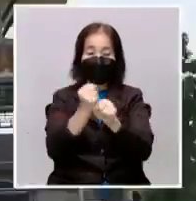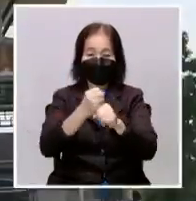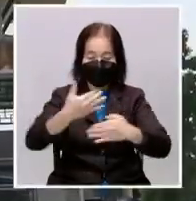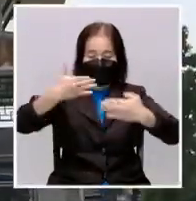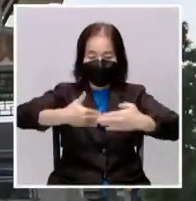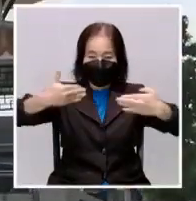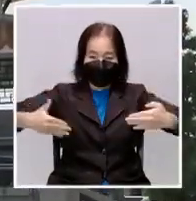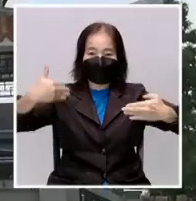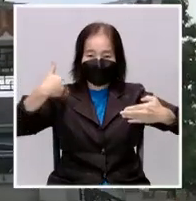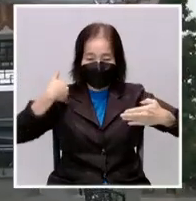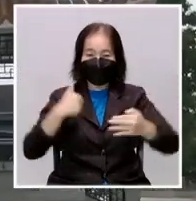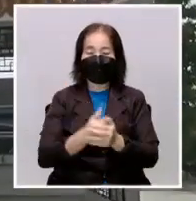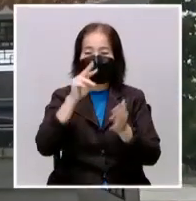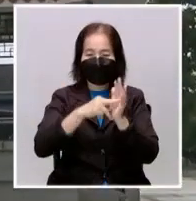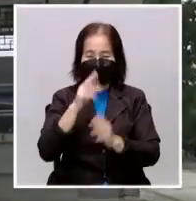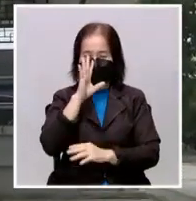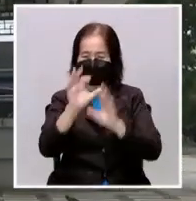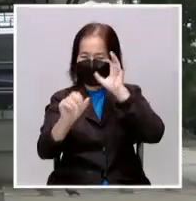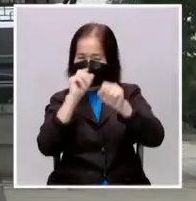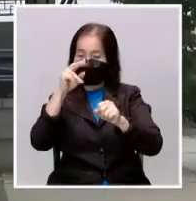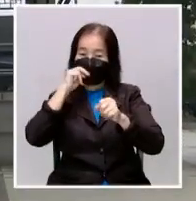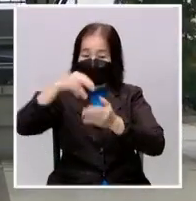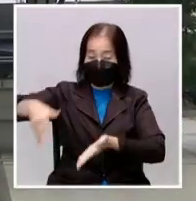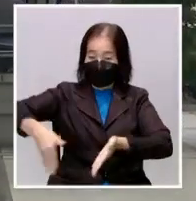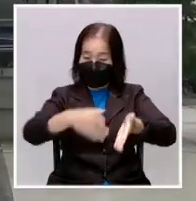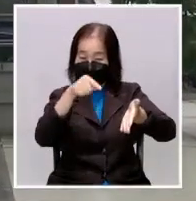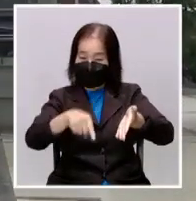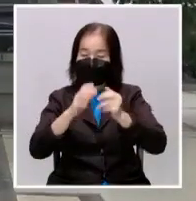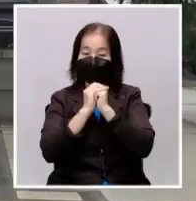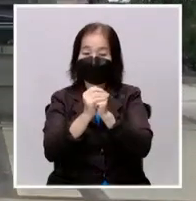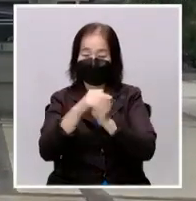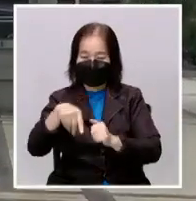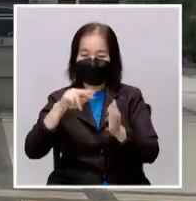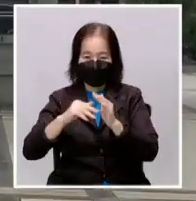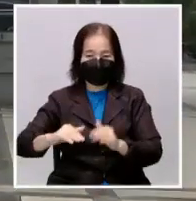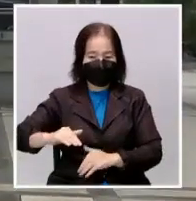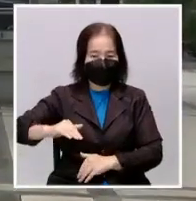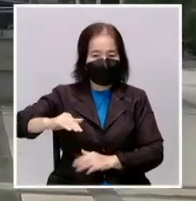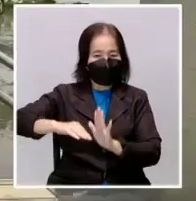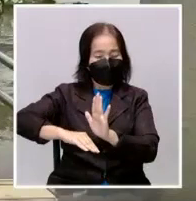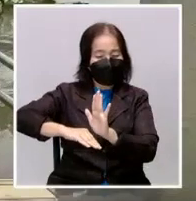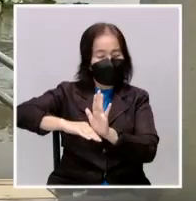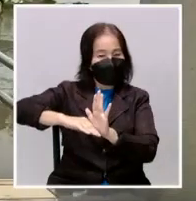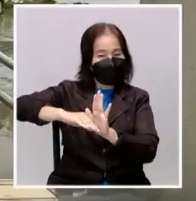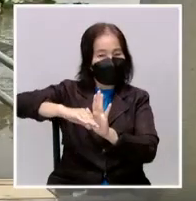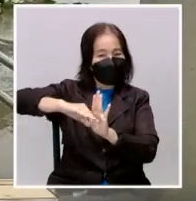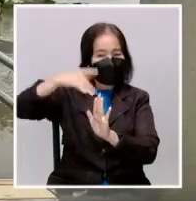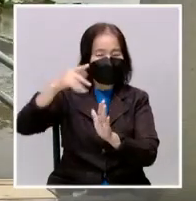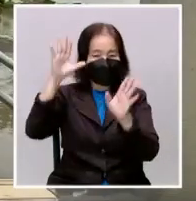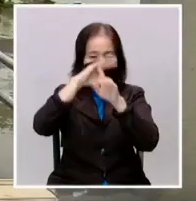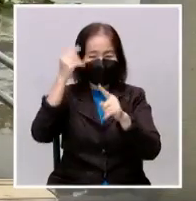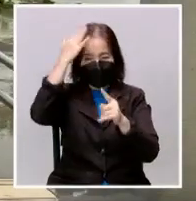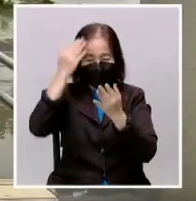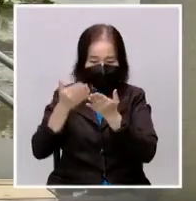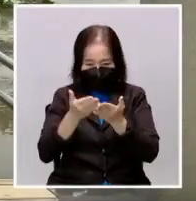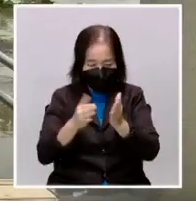าป้องกันอีกชั้นนะคะเพราะเท่าที่สังเกตระดับน้ำในแม่น้ำท่าจีนเพิ่มสูงขึ้นเรื่อยๆดูได้จากโป๊ะเรือค่ะถูกน้ำดันจนยก